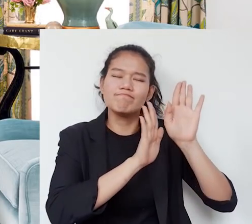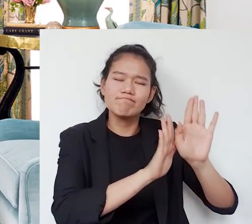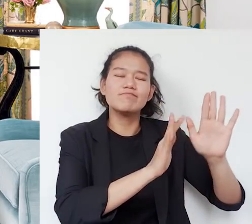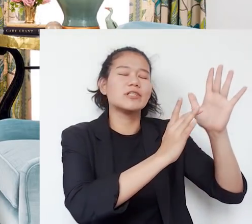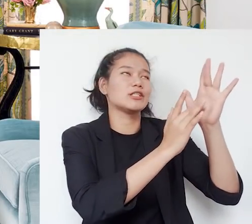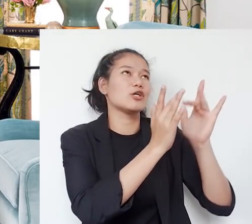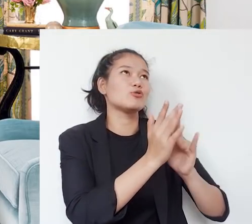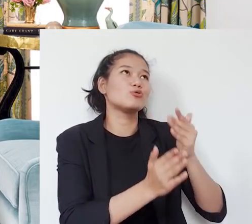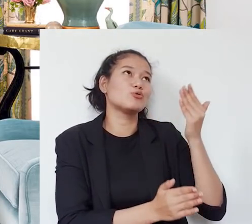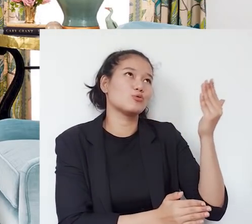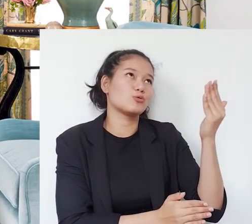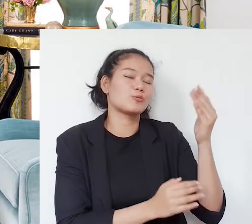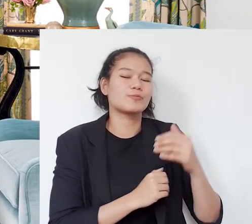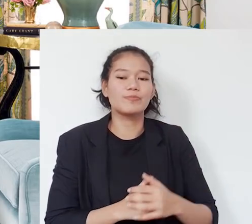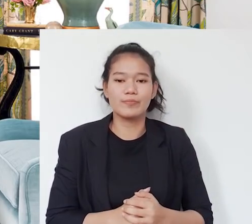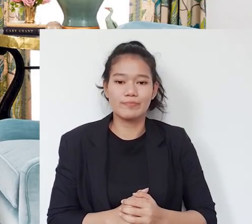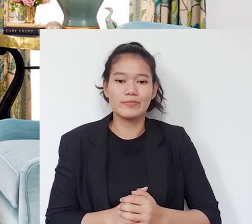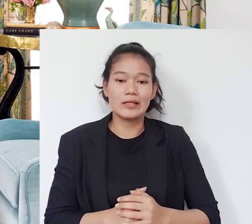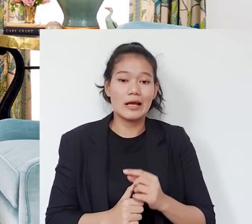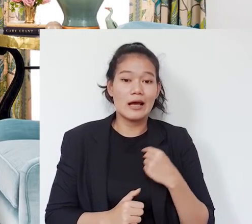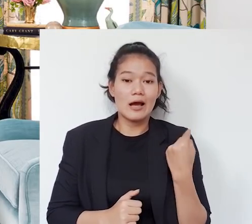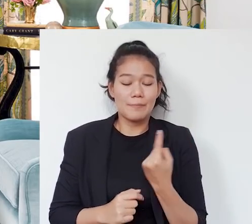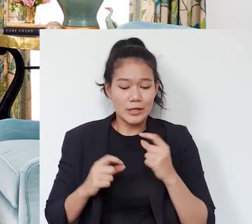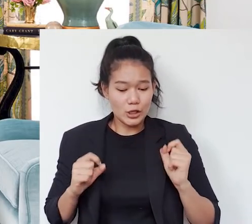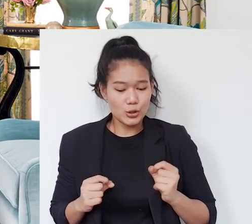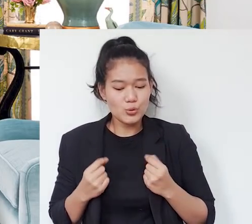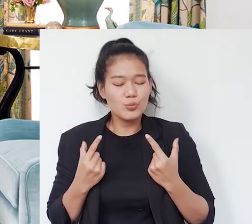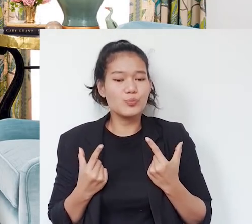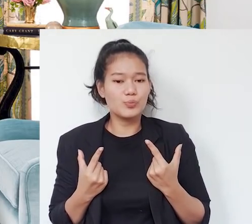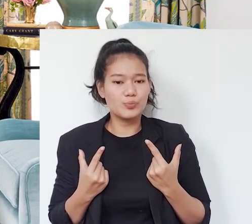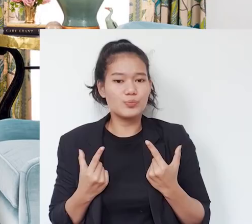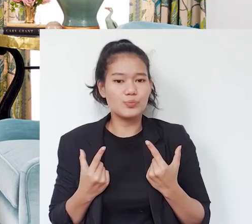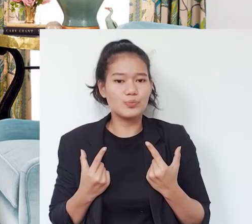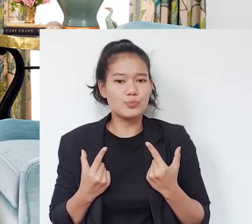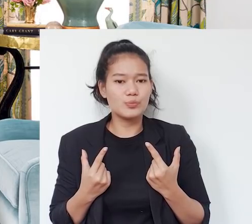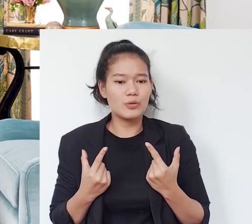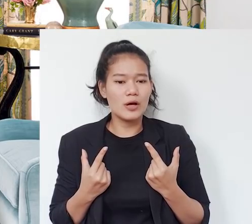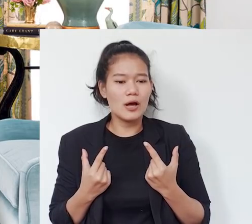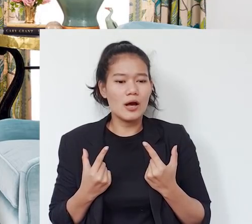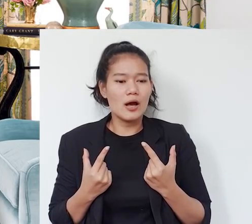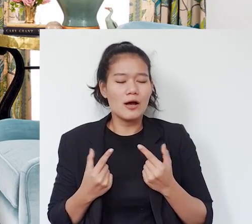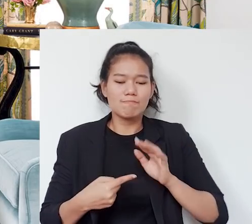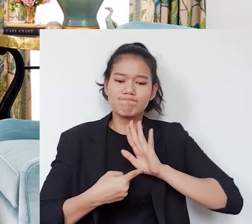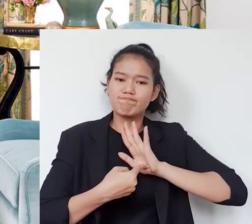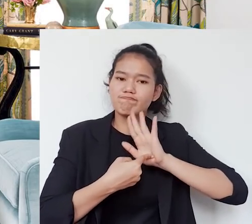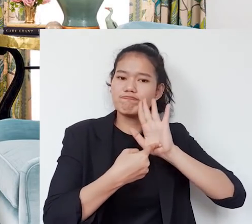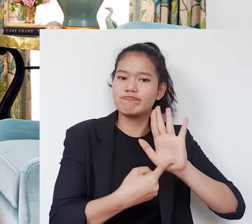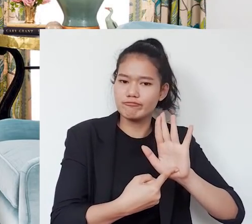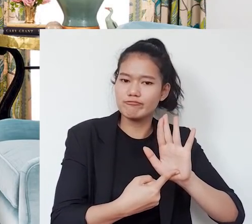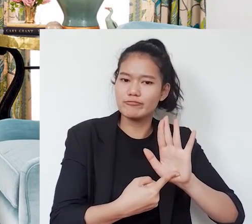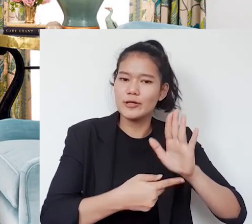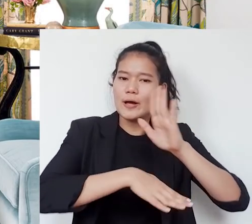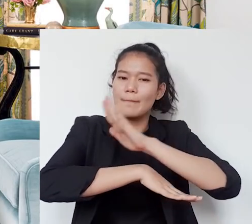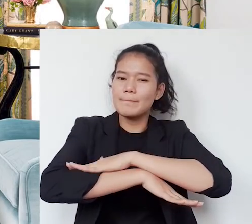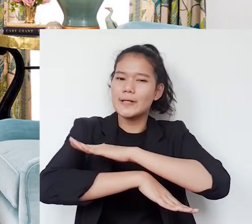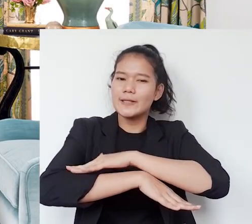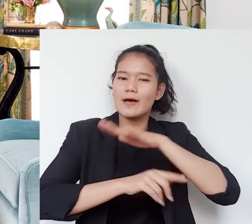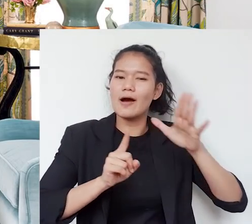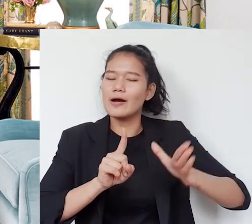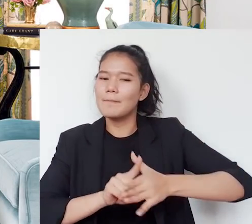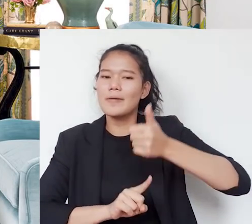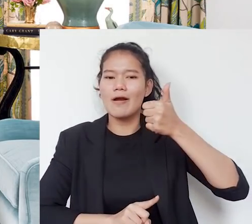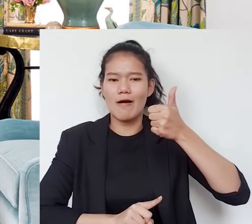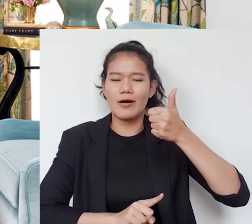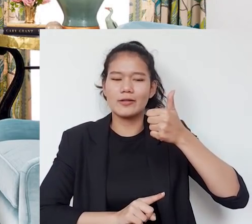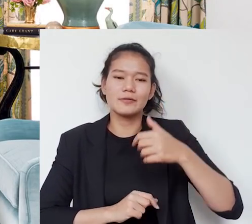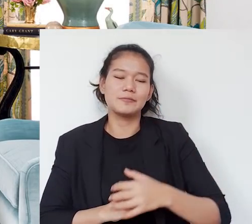Kristus. Kiranya hidup kami menjadi hidup yang mewujud nyatakan berita kemenangan